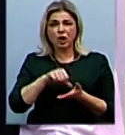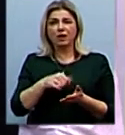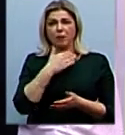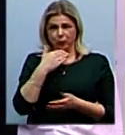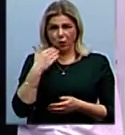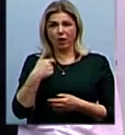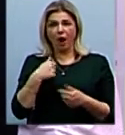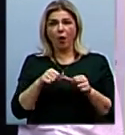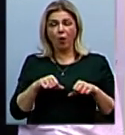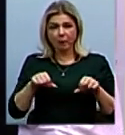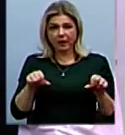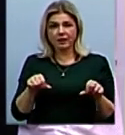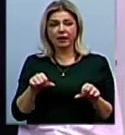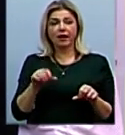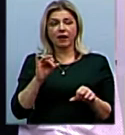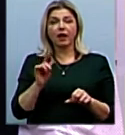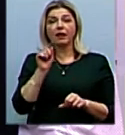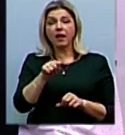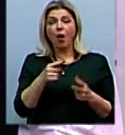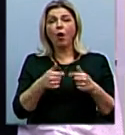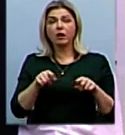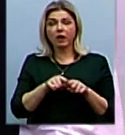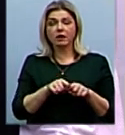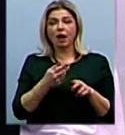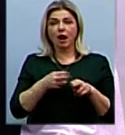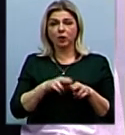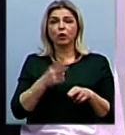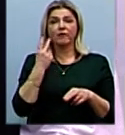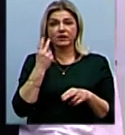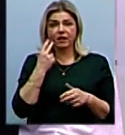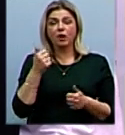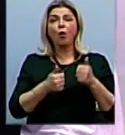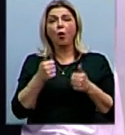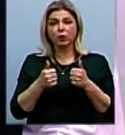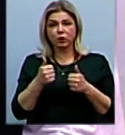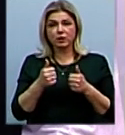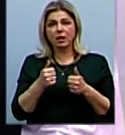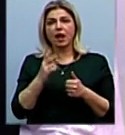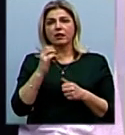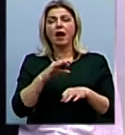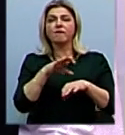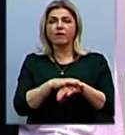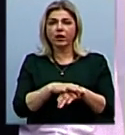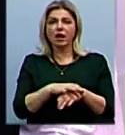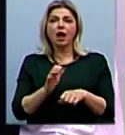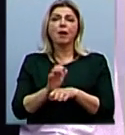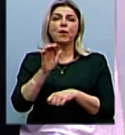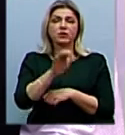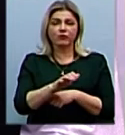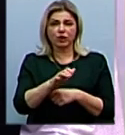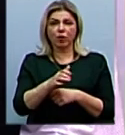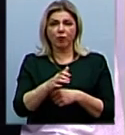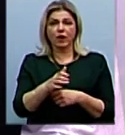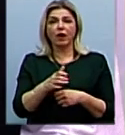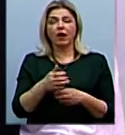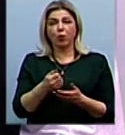появления и та организация, которая все время запускала конкурсный механизм на выявление поставщиков услуг на